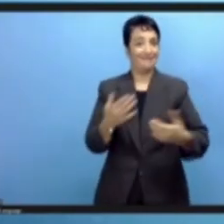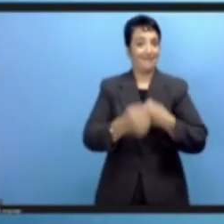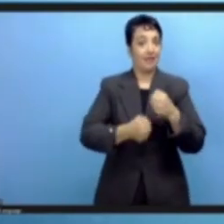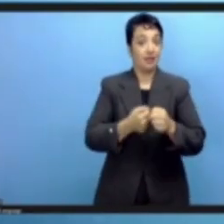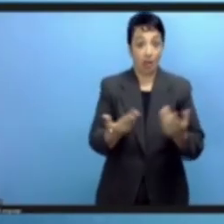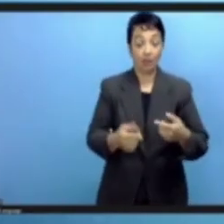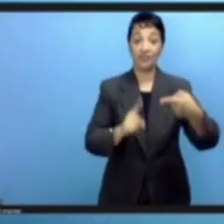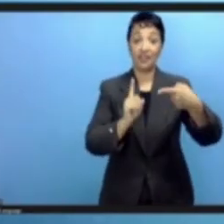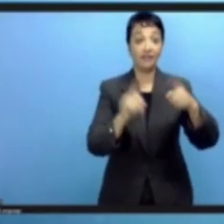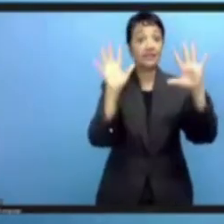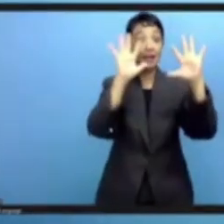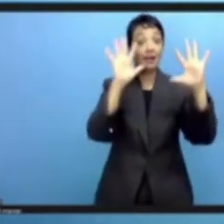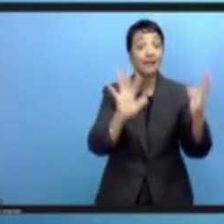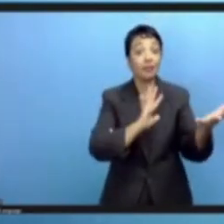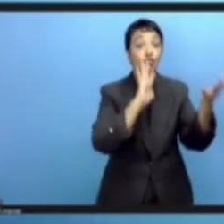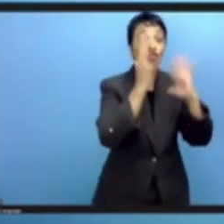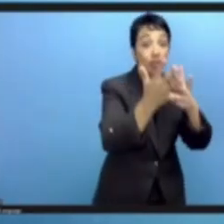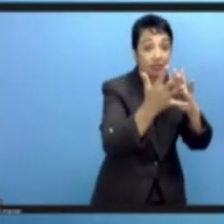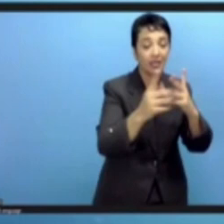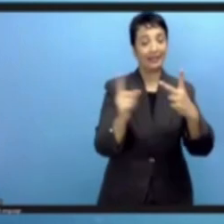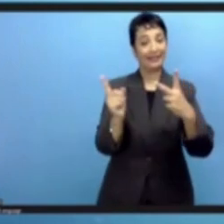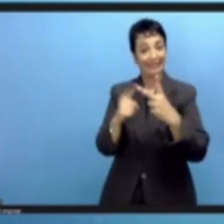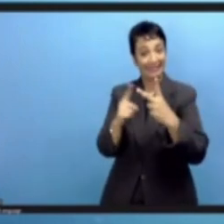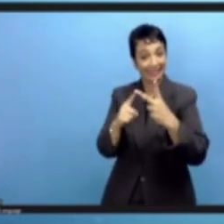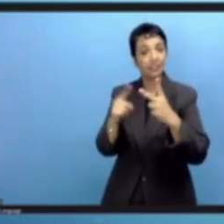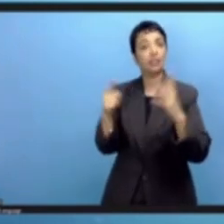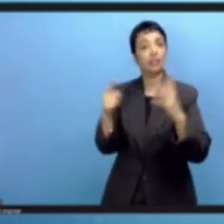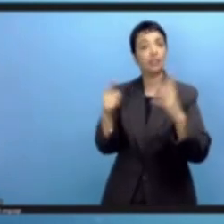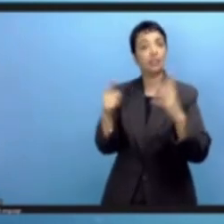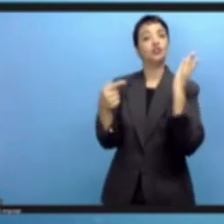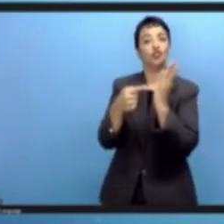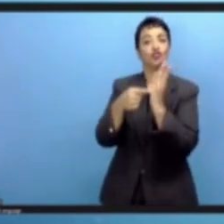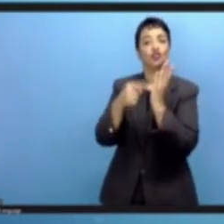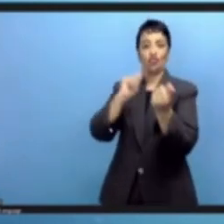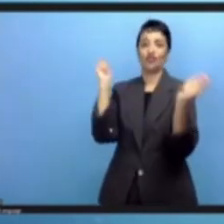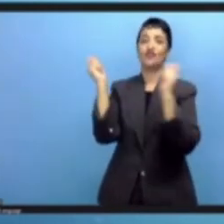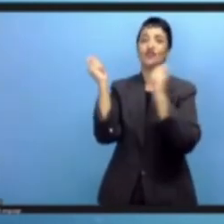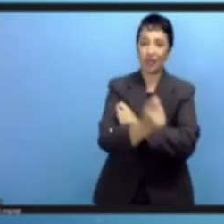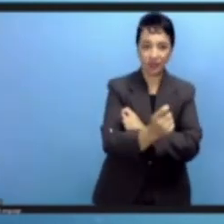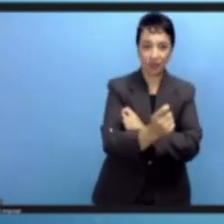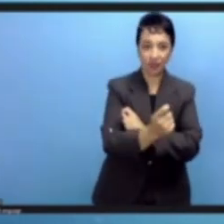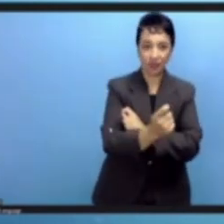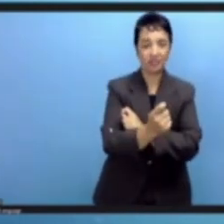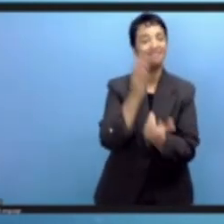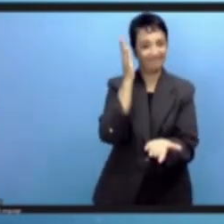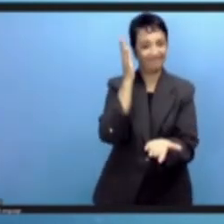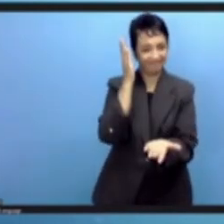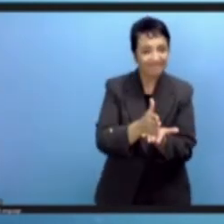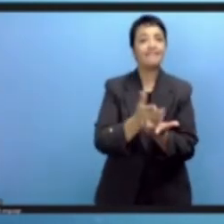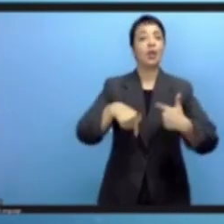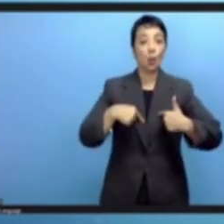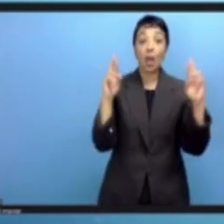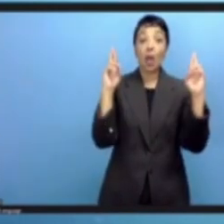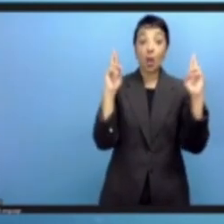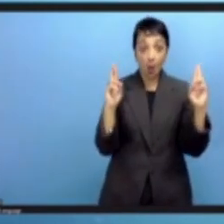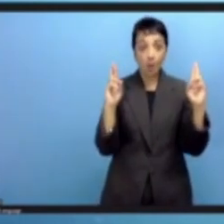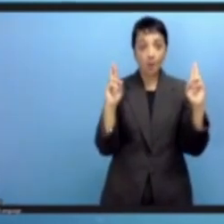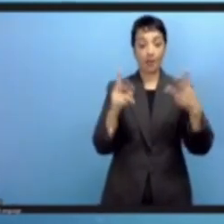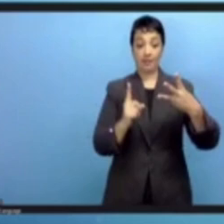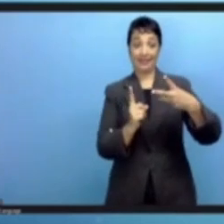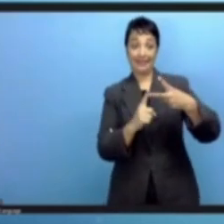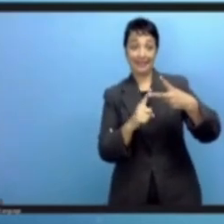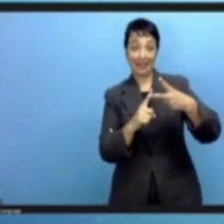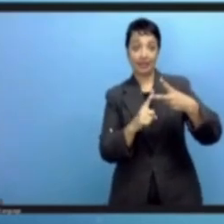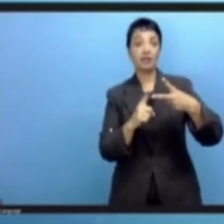défis principaux qui caractérisent le 21e siècle, les changements climatiques et la transformation